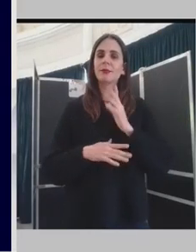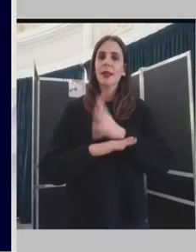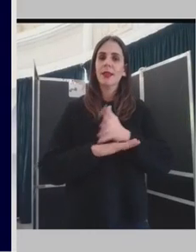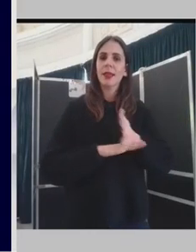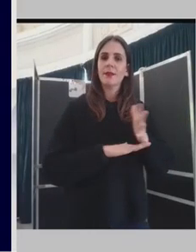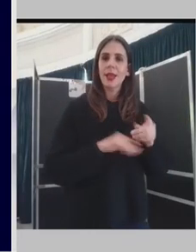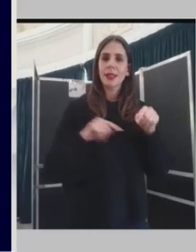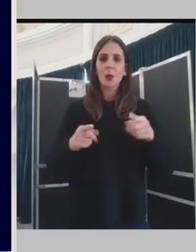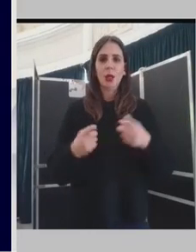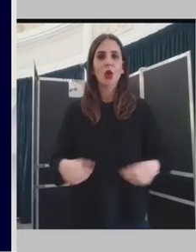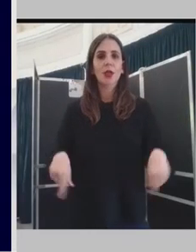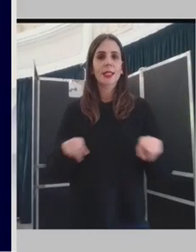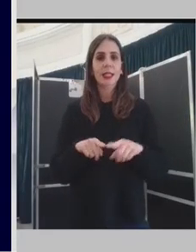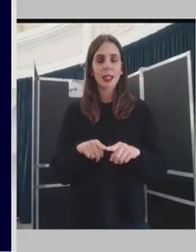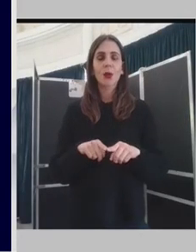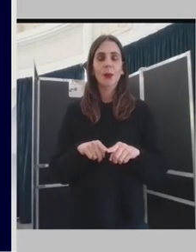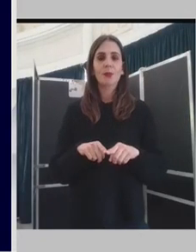qui in consiglio,